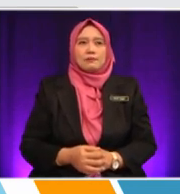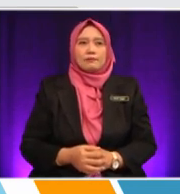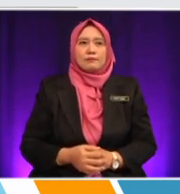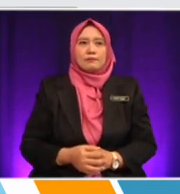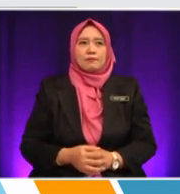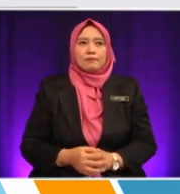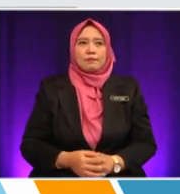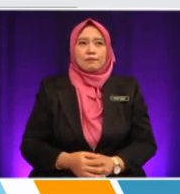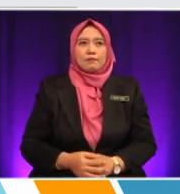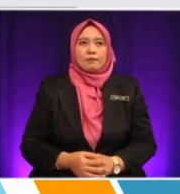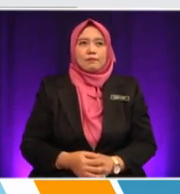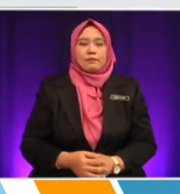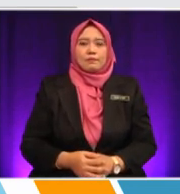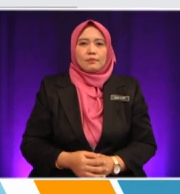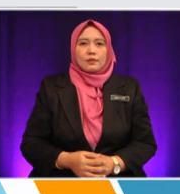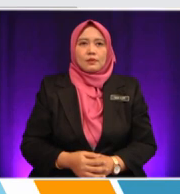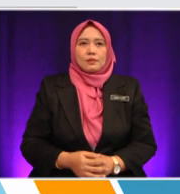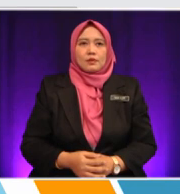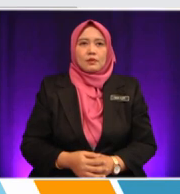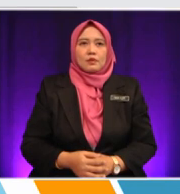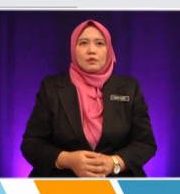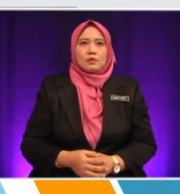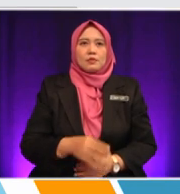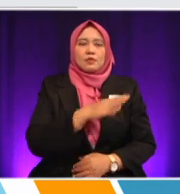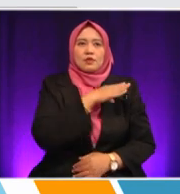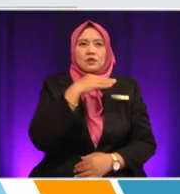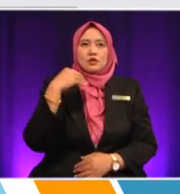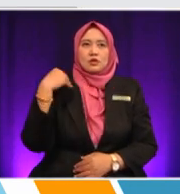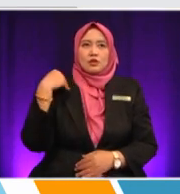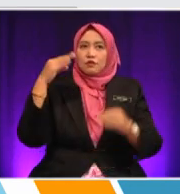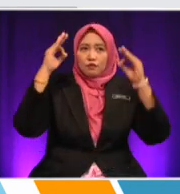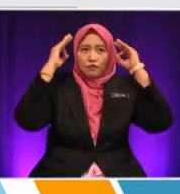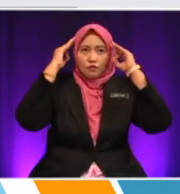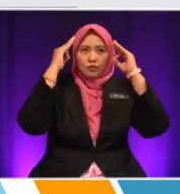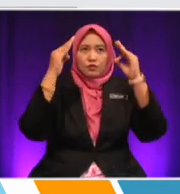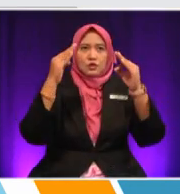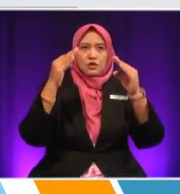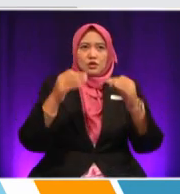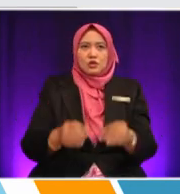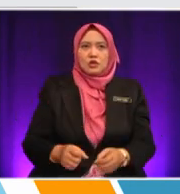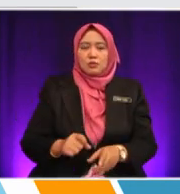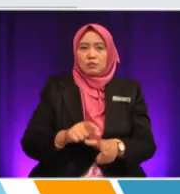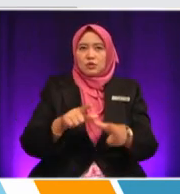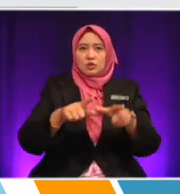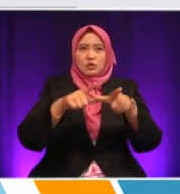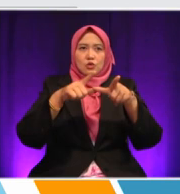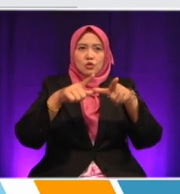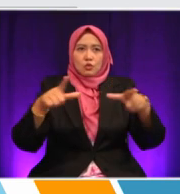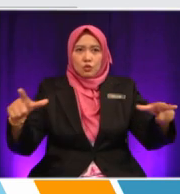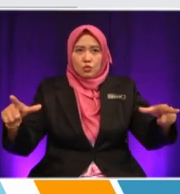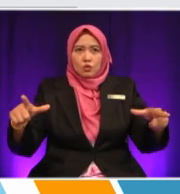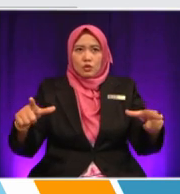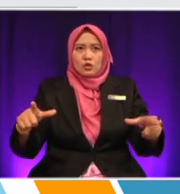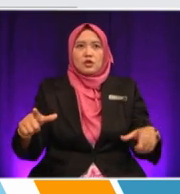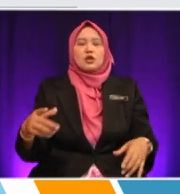panggil tapi namanya 1996 dan juga diperluas di mana penulis pencipta juga mempunyai